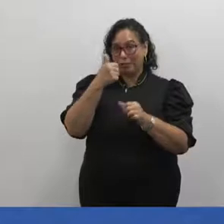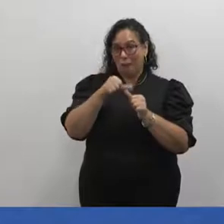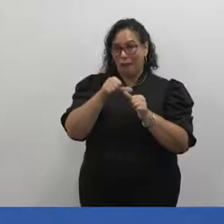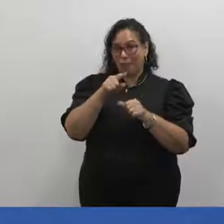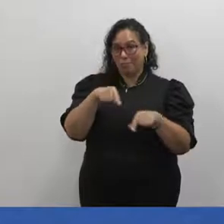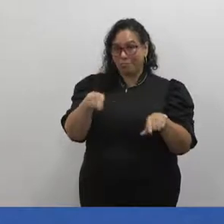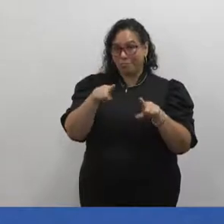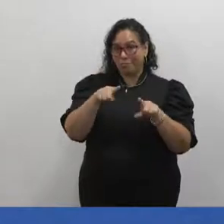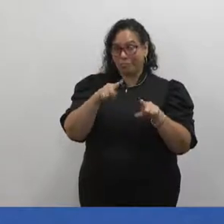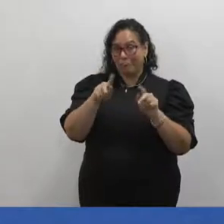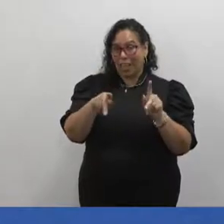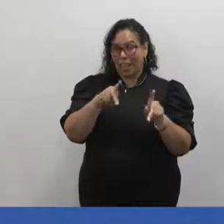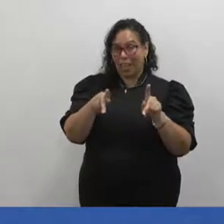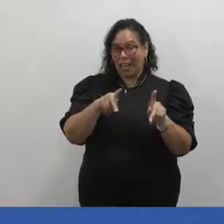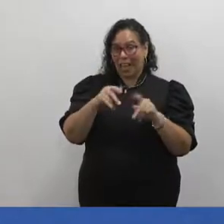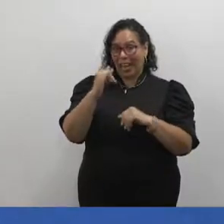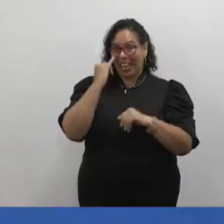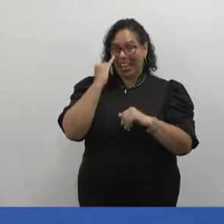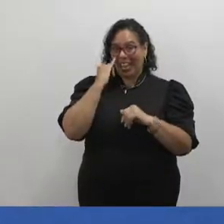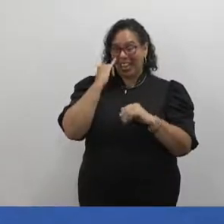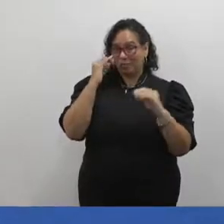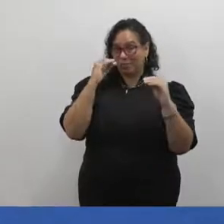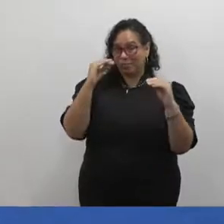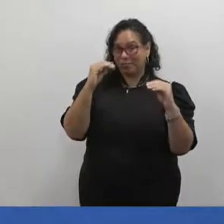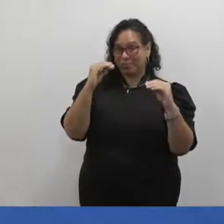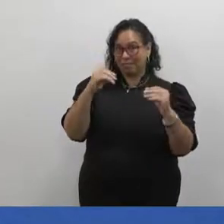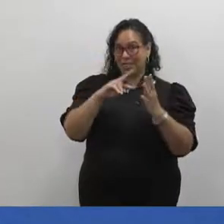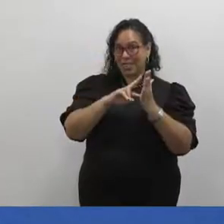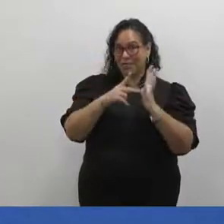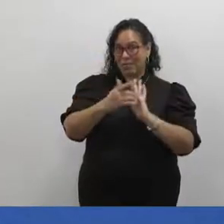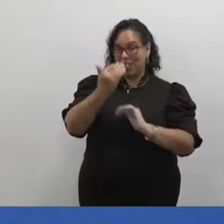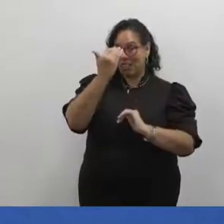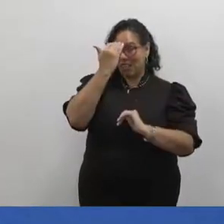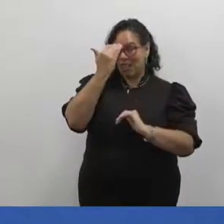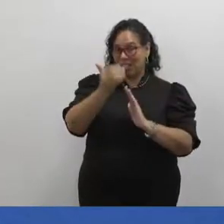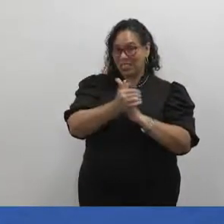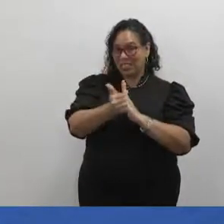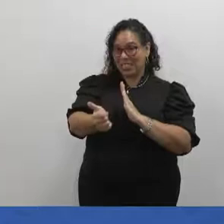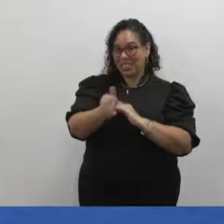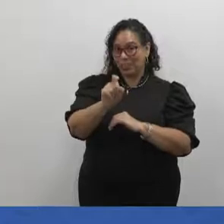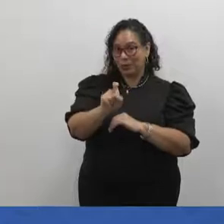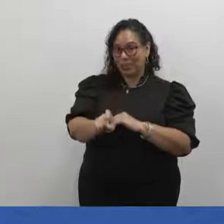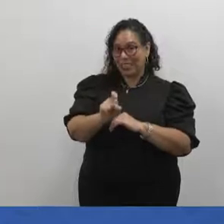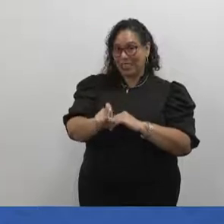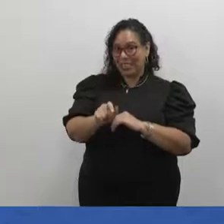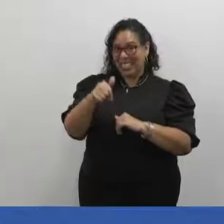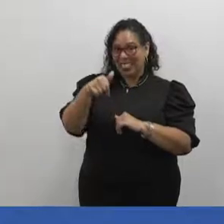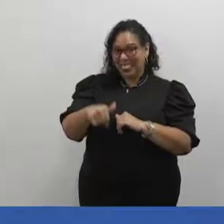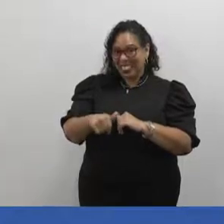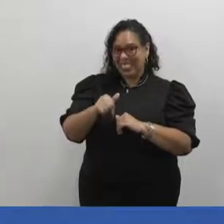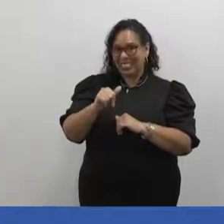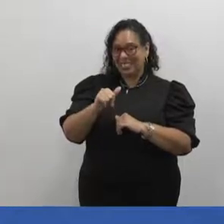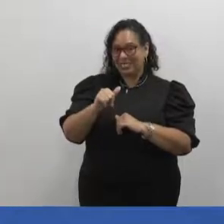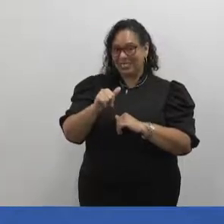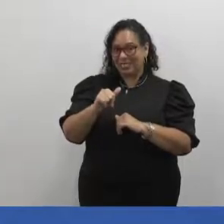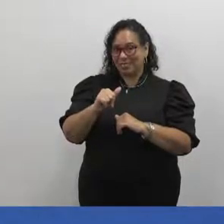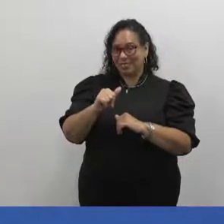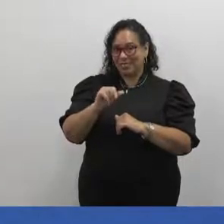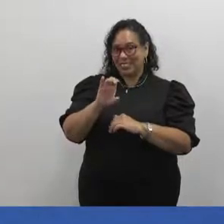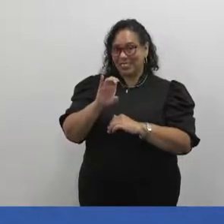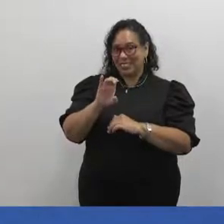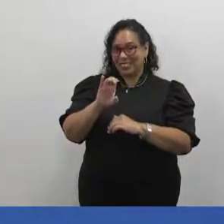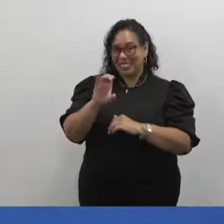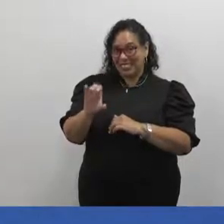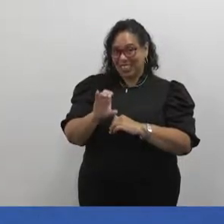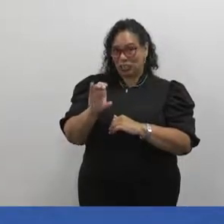khiêm quan trọng trong động lực này tạo khi ta bớt sân chỉ dùng bằng riêng xâm phạm chúng này đang đầy dùng trợ ca